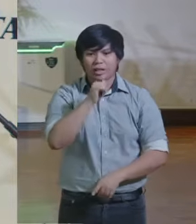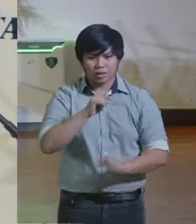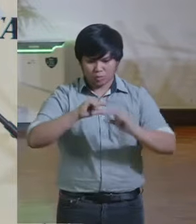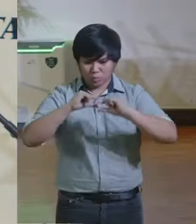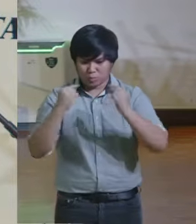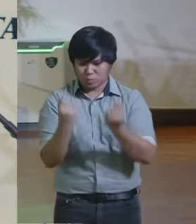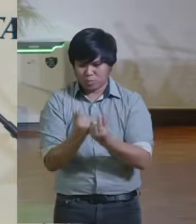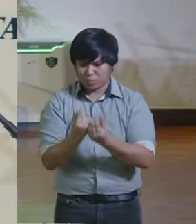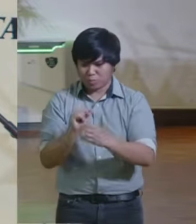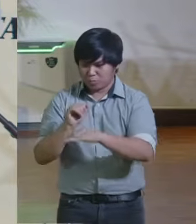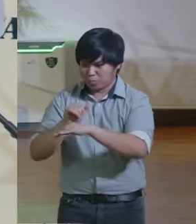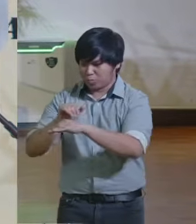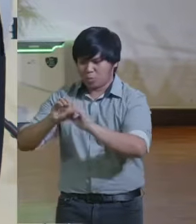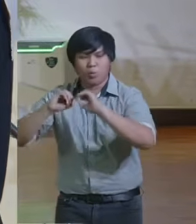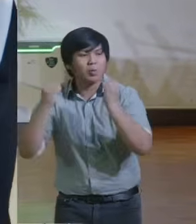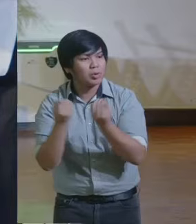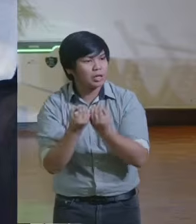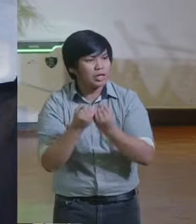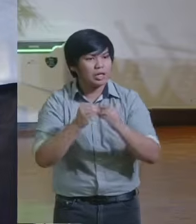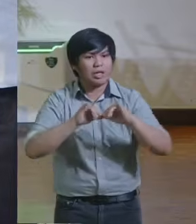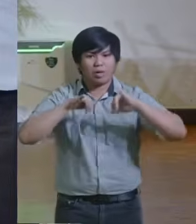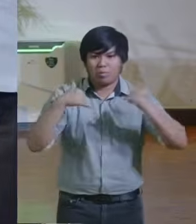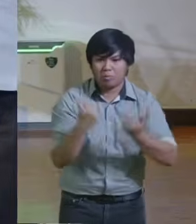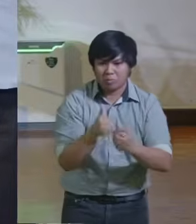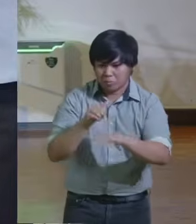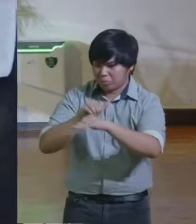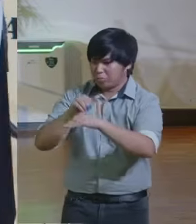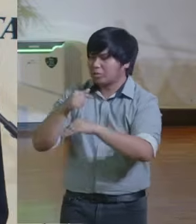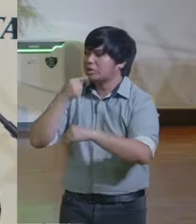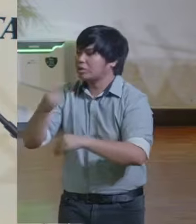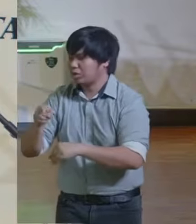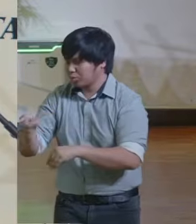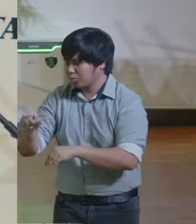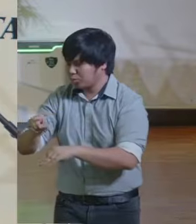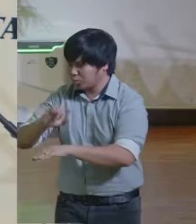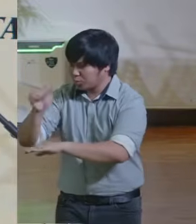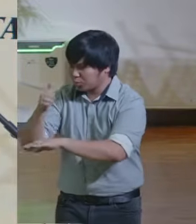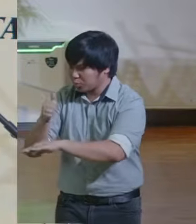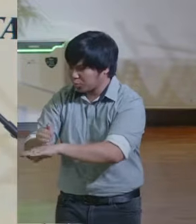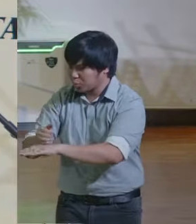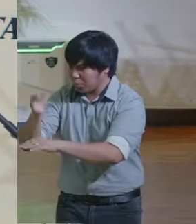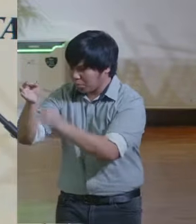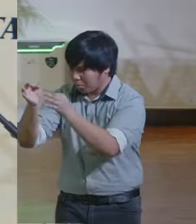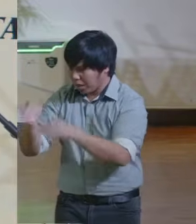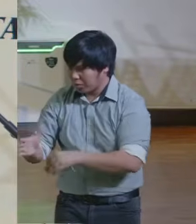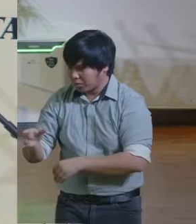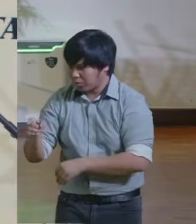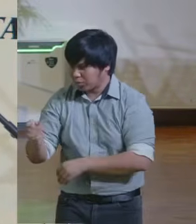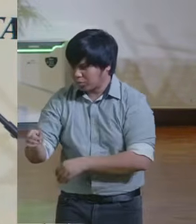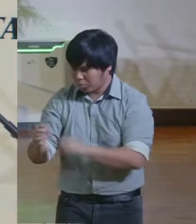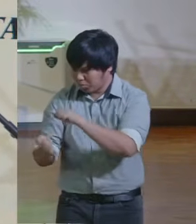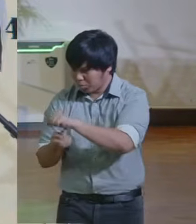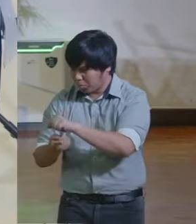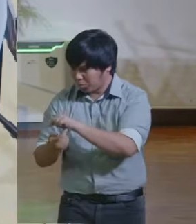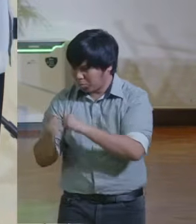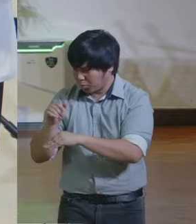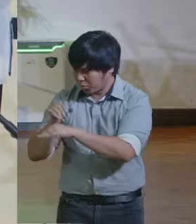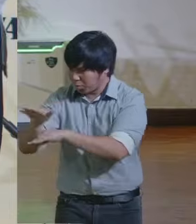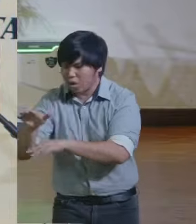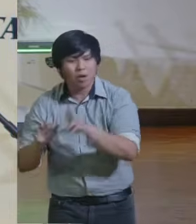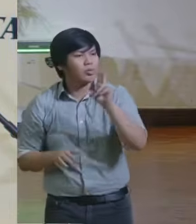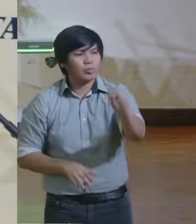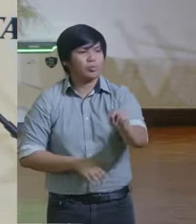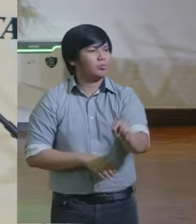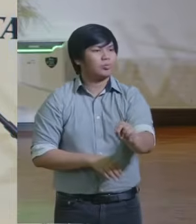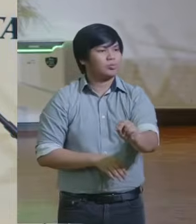men, mga elders council na nag-a-appoint ng mga pastor at misyonero. Hindi ako galing doon. Hindi